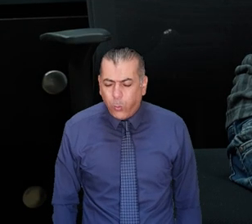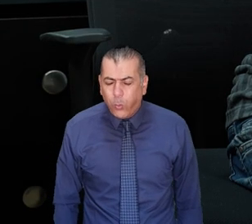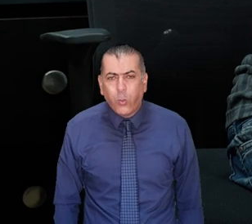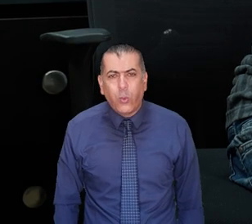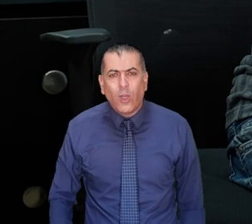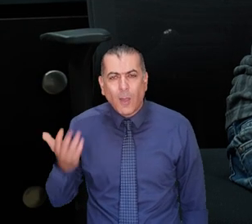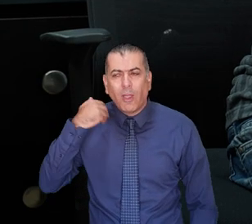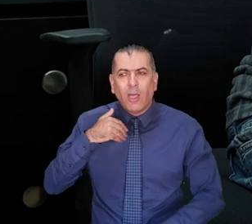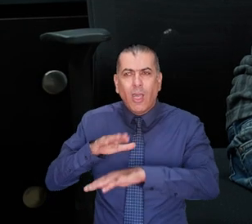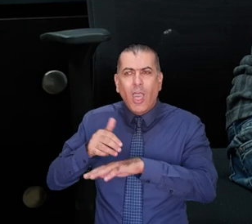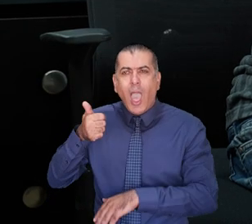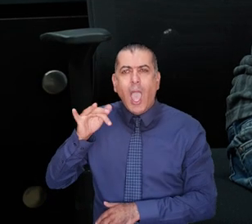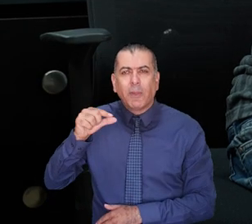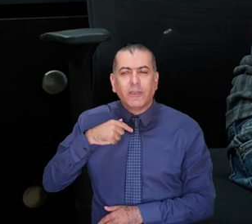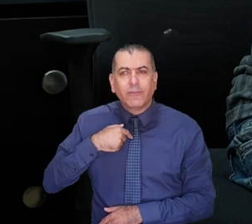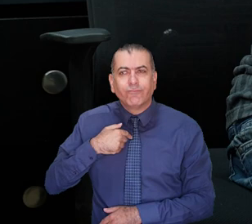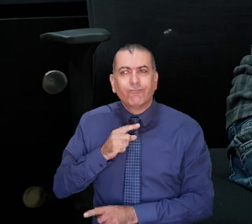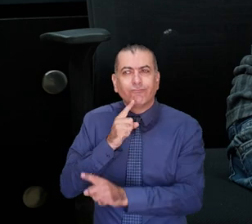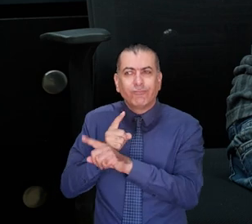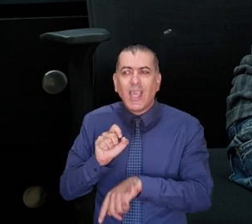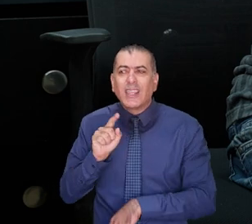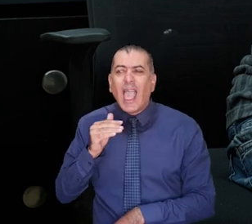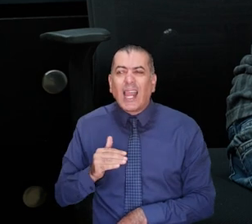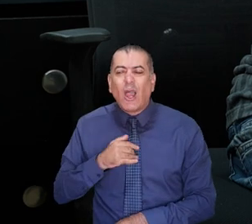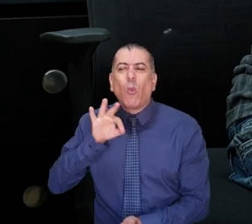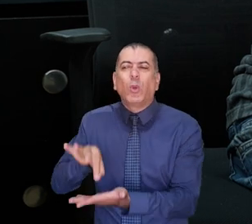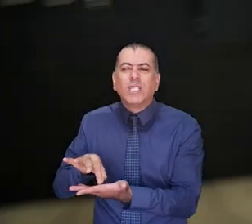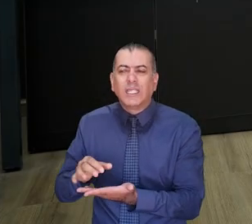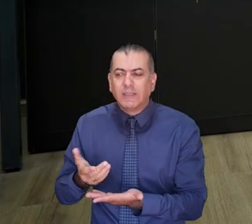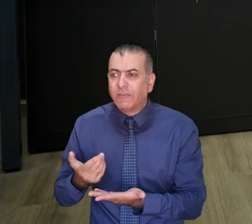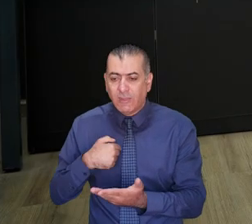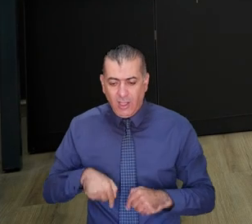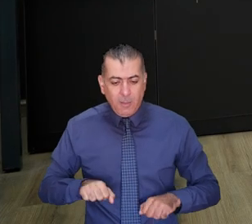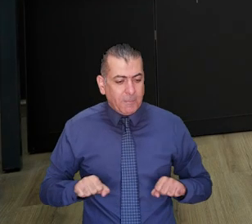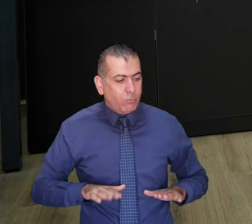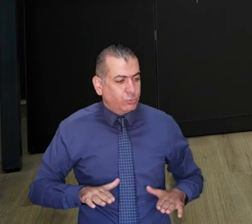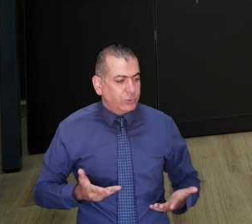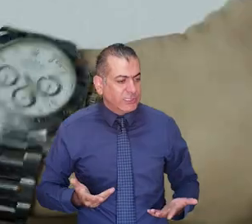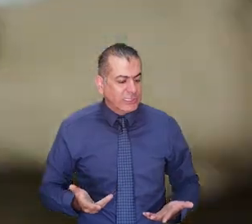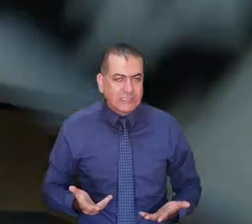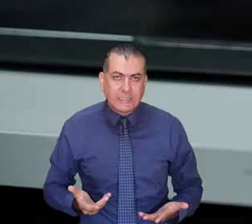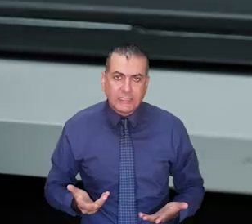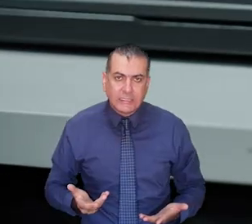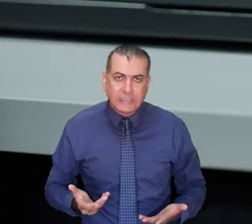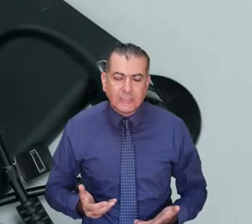اوف مواعد احمد اليوم وقلت له اقل من دقيقه بكون عندك وانا لساتي